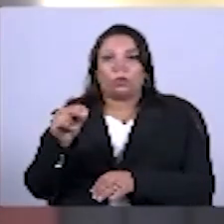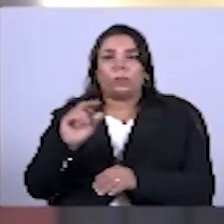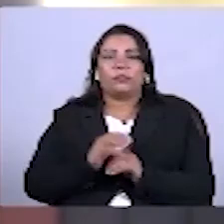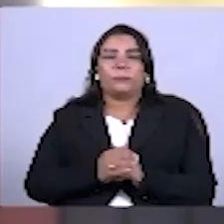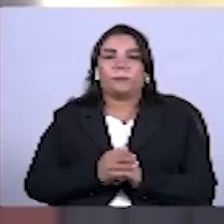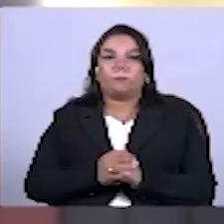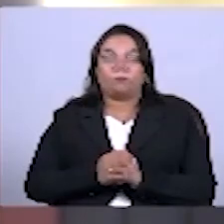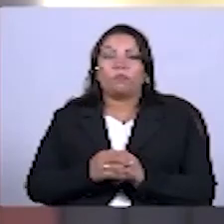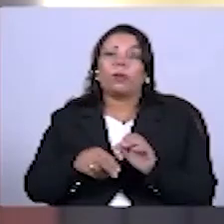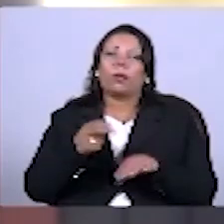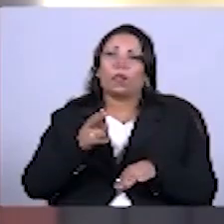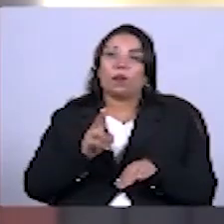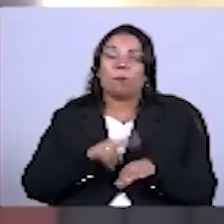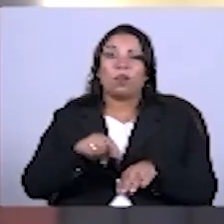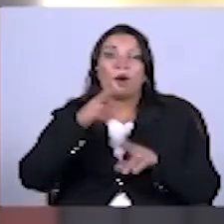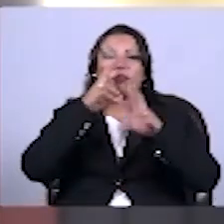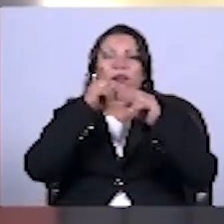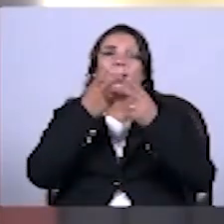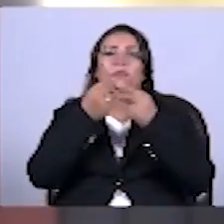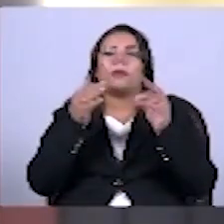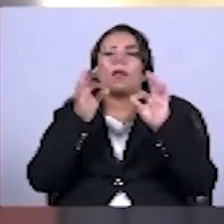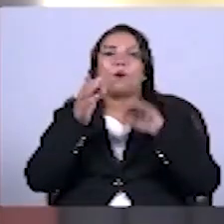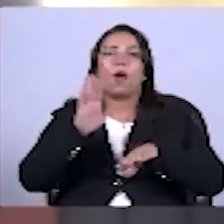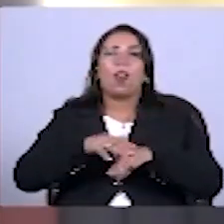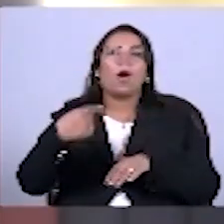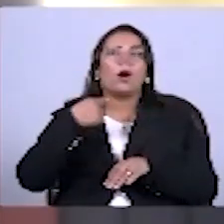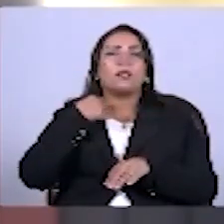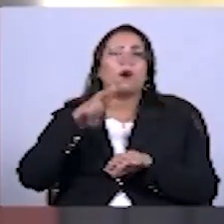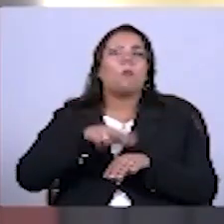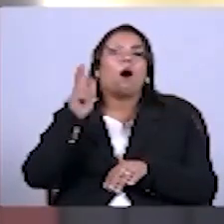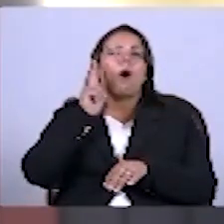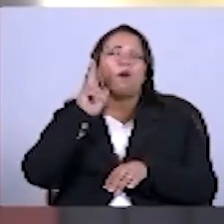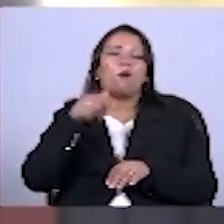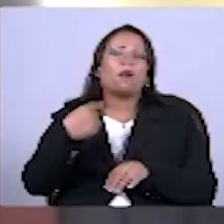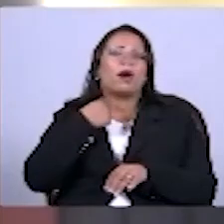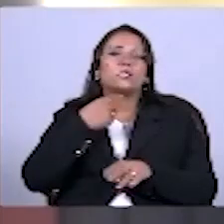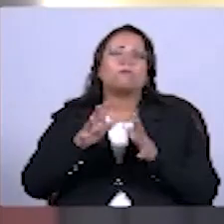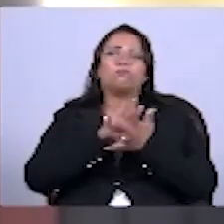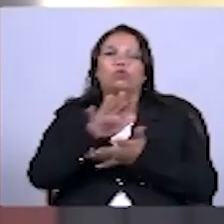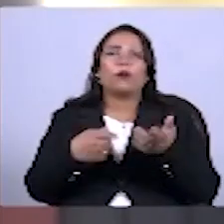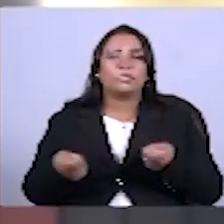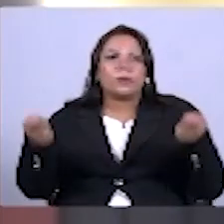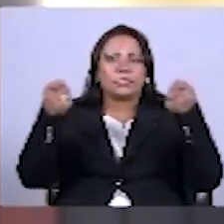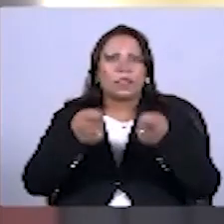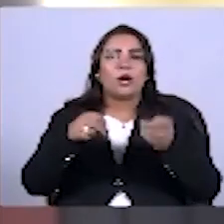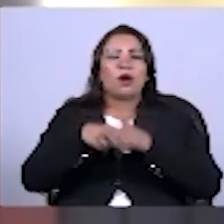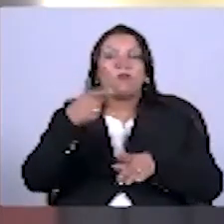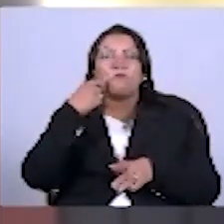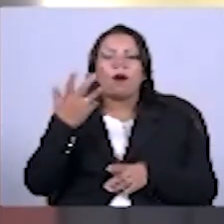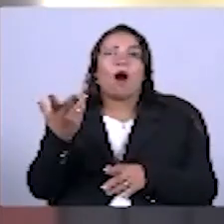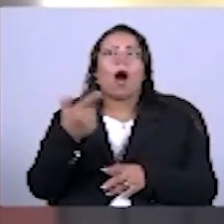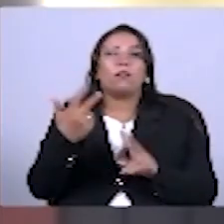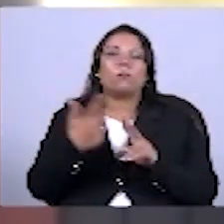203 طبعا احنا كلمنا كتير عن غزه وانباء غزه يعني بتتواجد